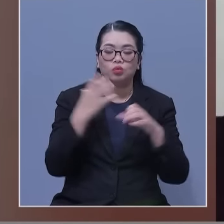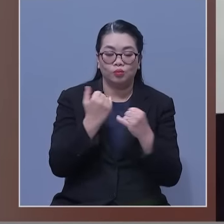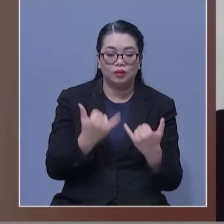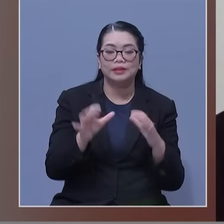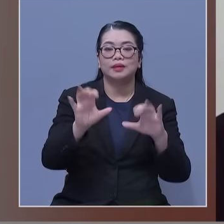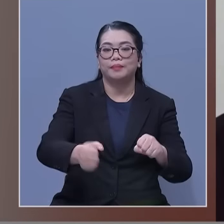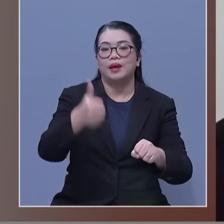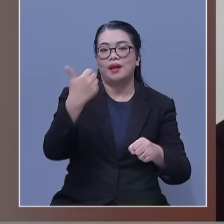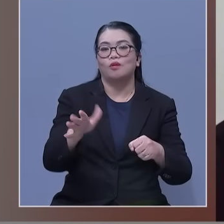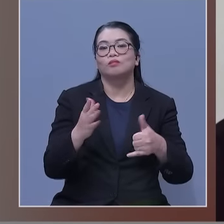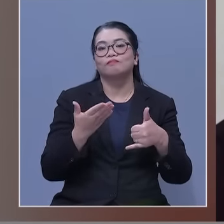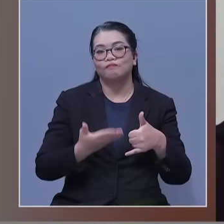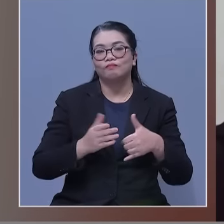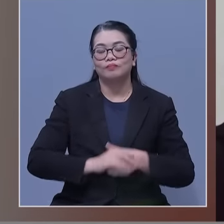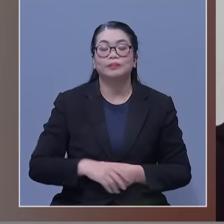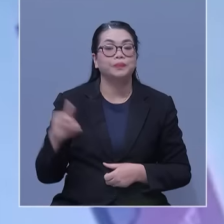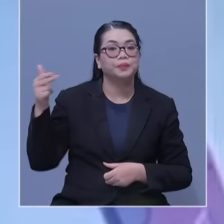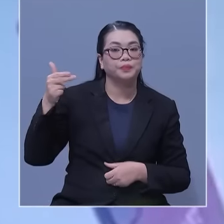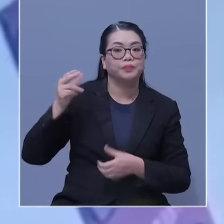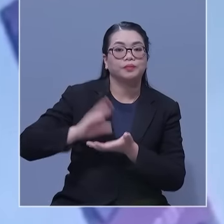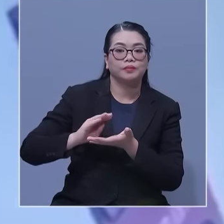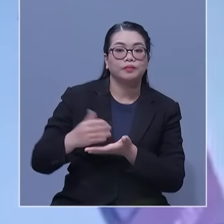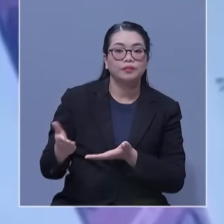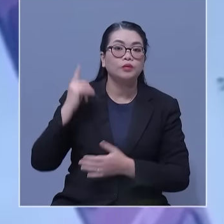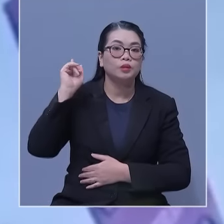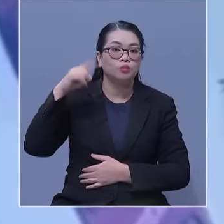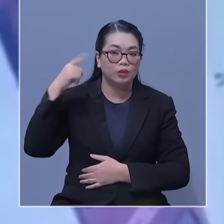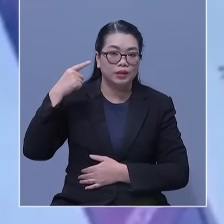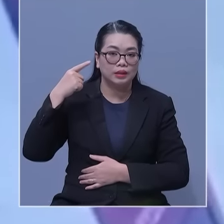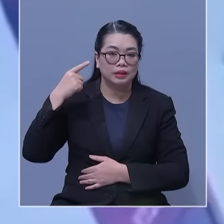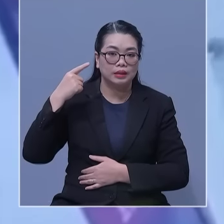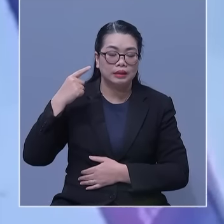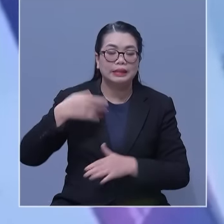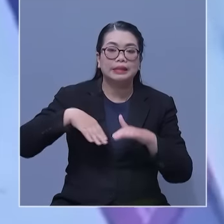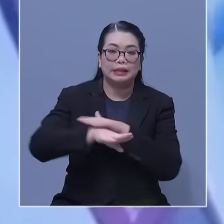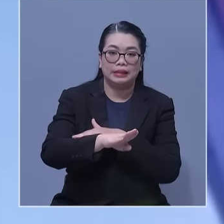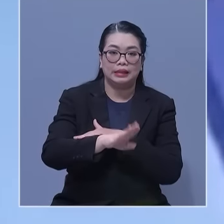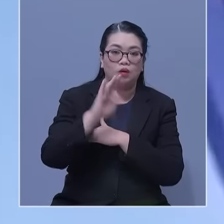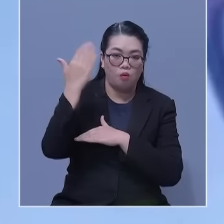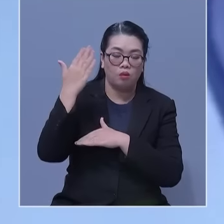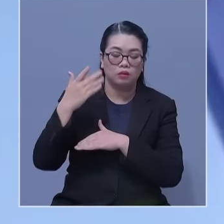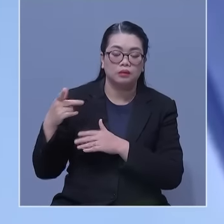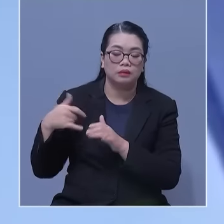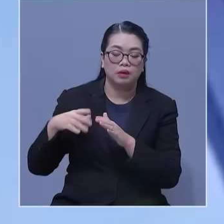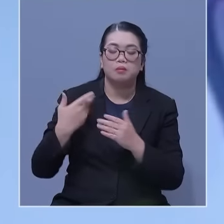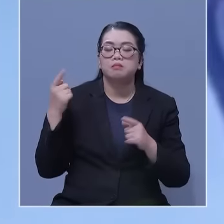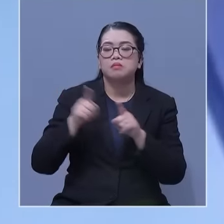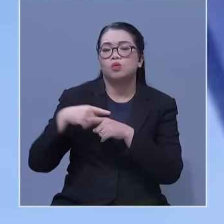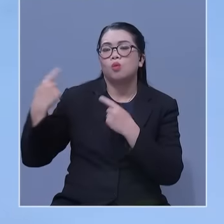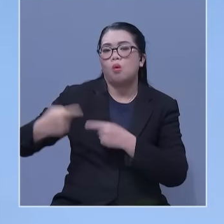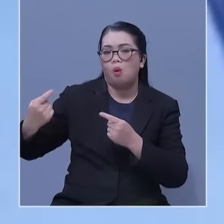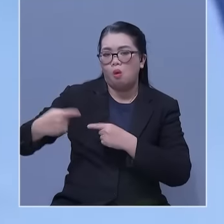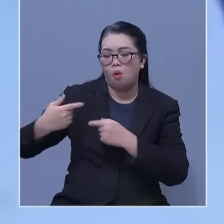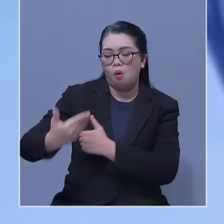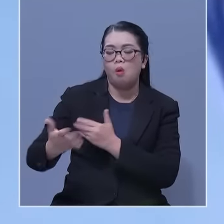ดูภาพจากกล้องวงจรปิดก่อนคุจอยท่านผู้ชมนะครับอันนี้เป็นภาพวงจรปิดที่บันทึกภาพเหตุการณ์ที่ผู้หญิงคนนึงทะเลาะกับเสียบแป้ง